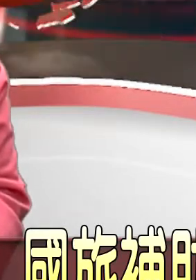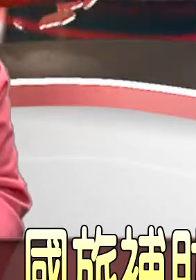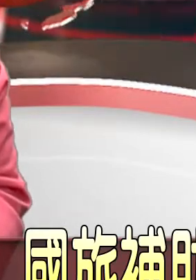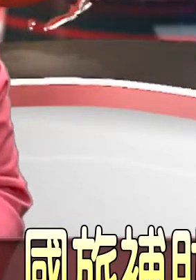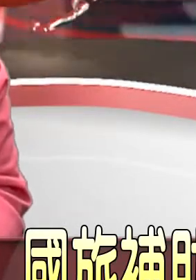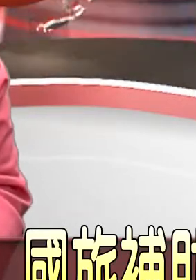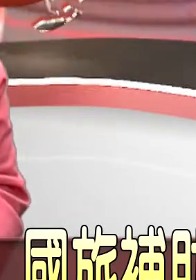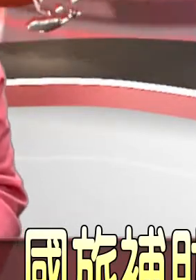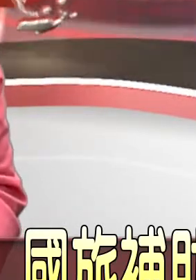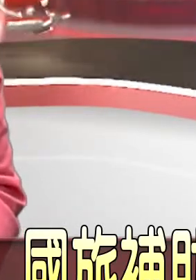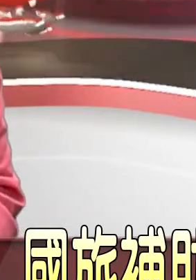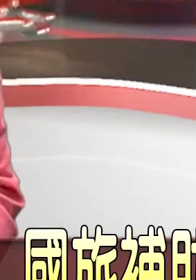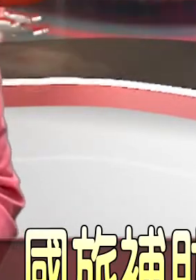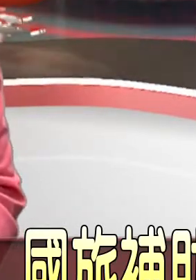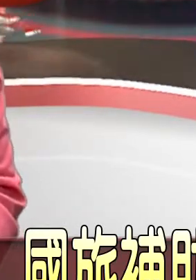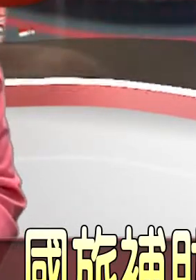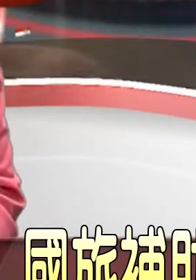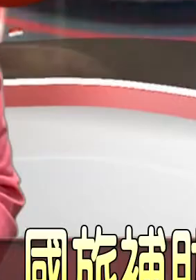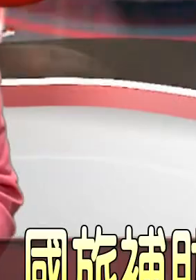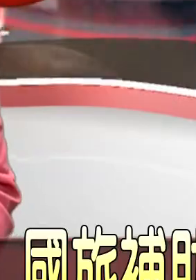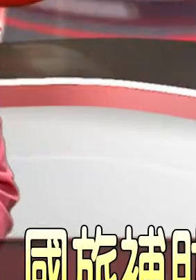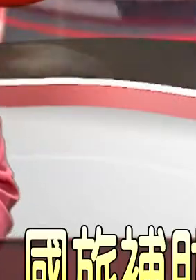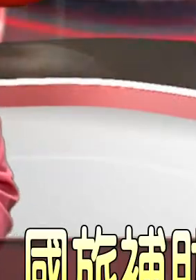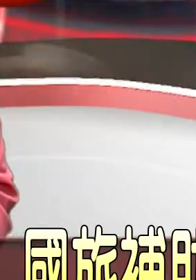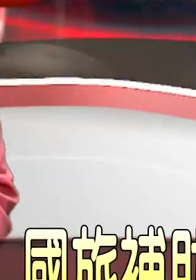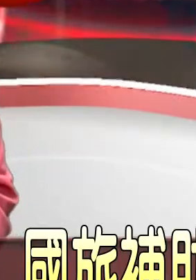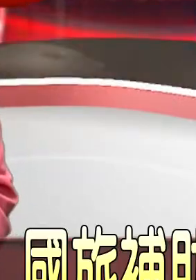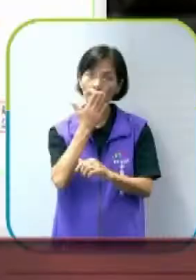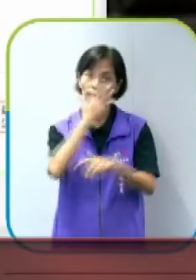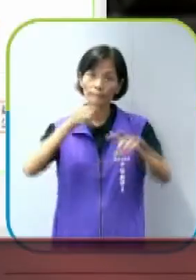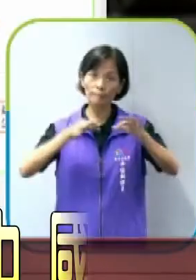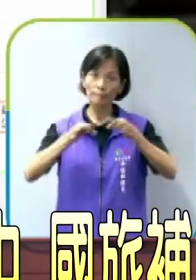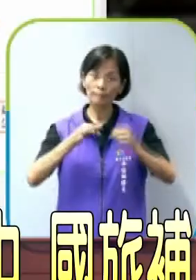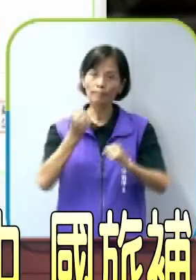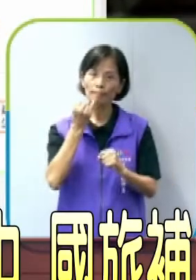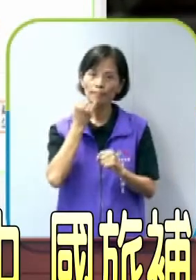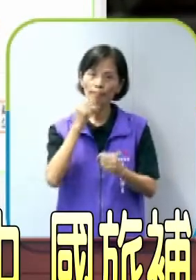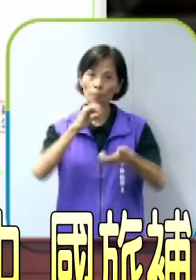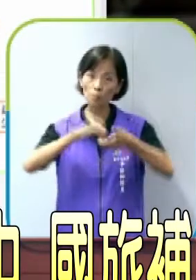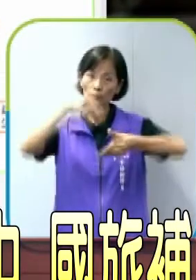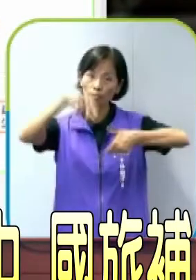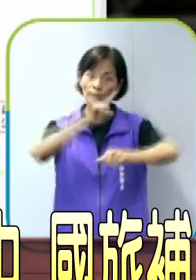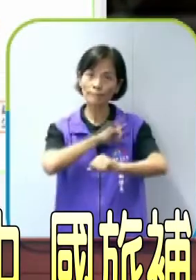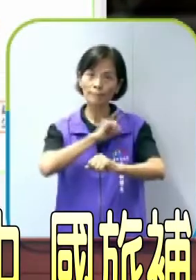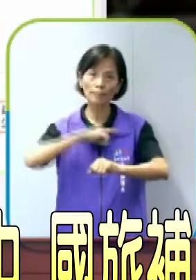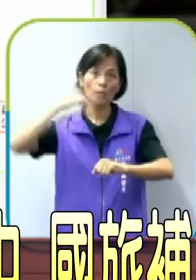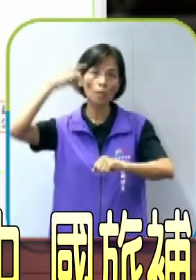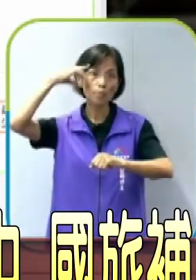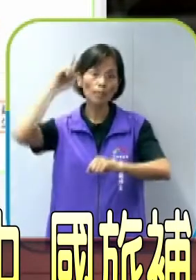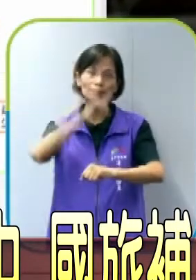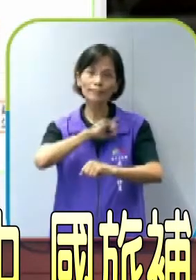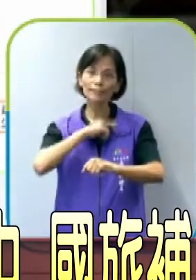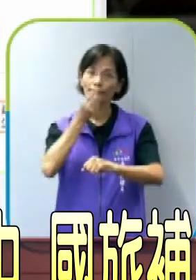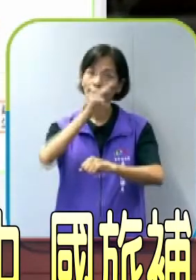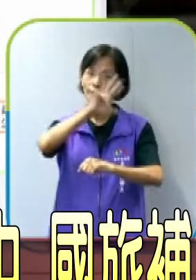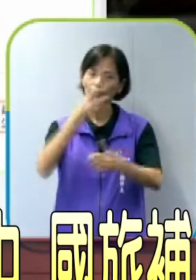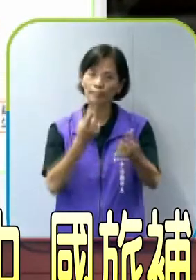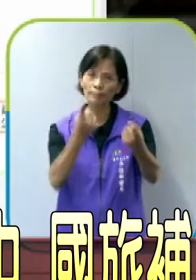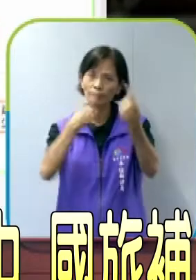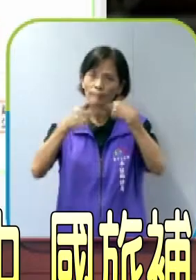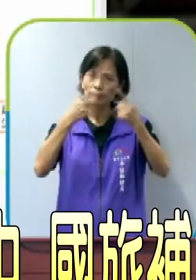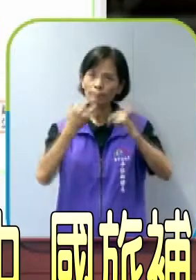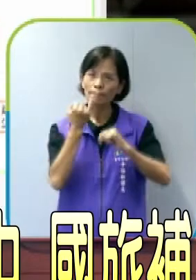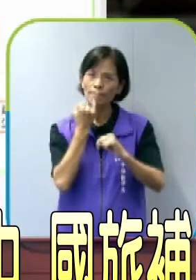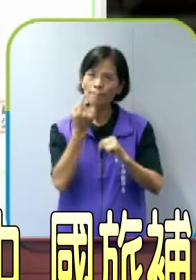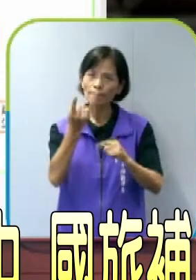礼推介的资讯，提供游客更便利的服务。 因为自己创造出自己的特色。 市府观旅局